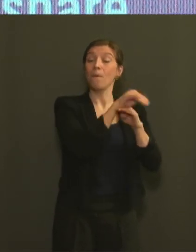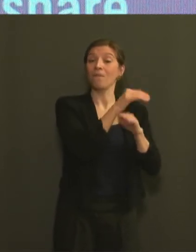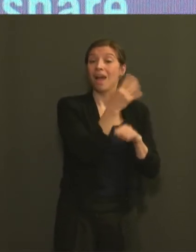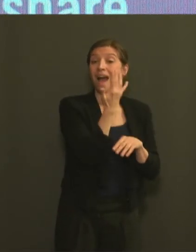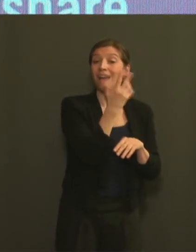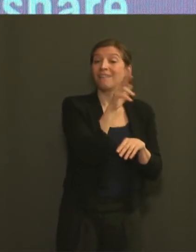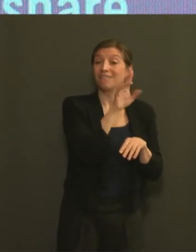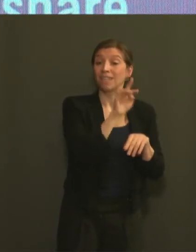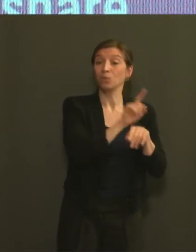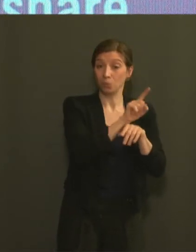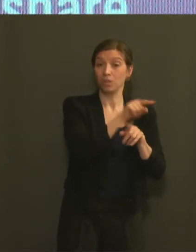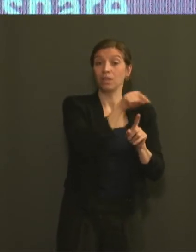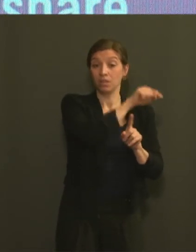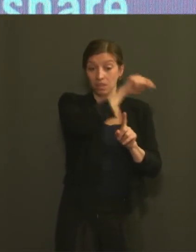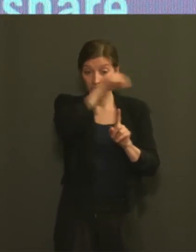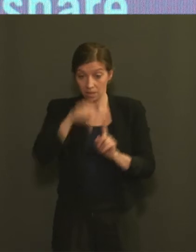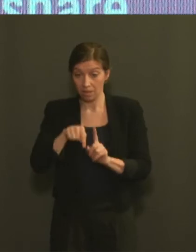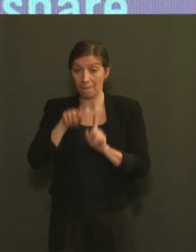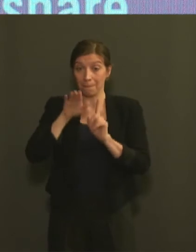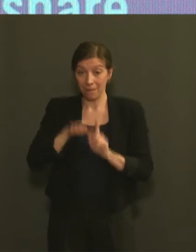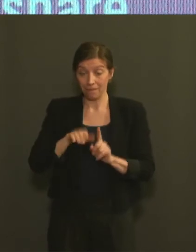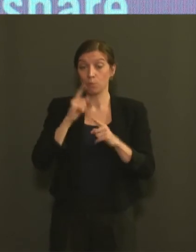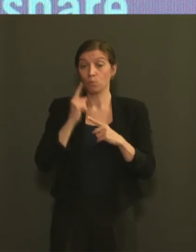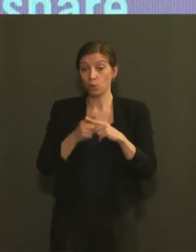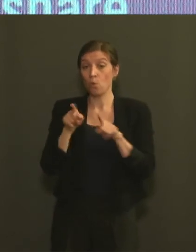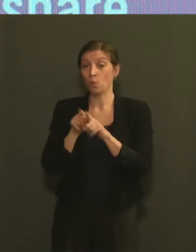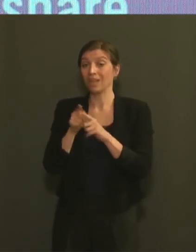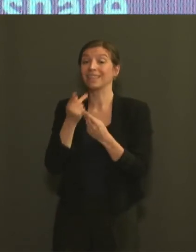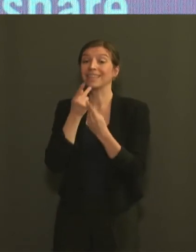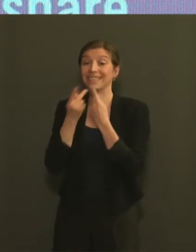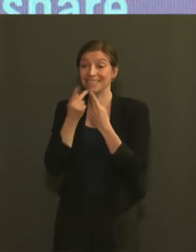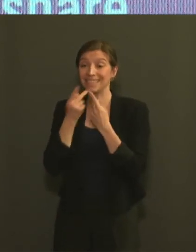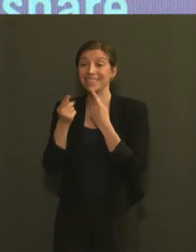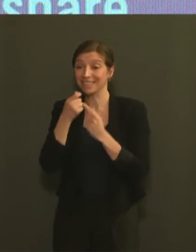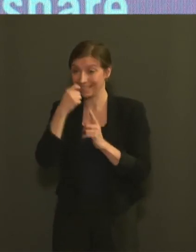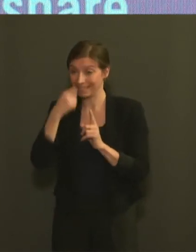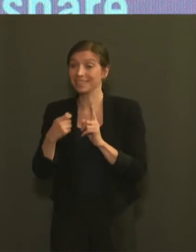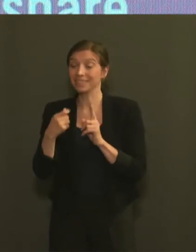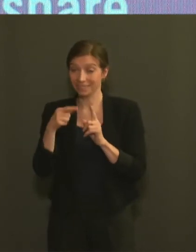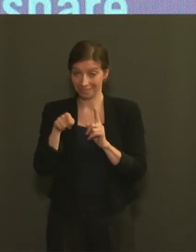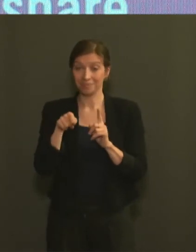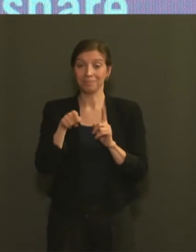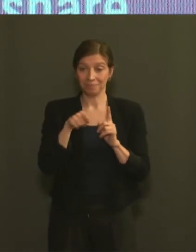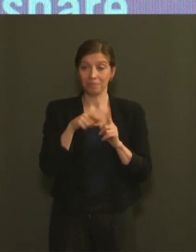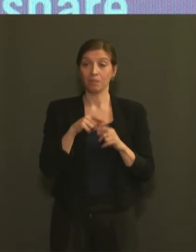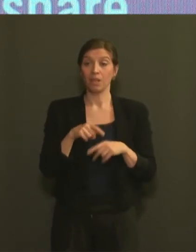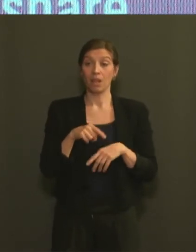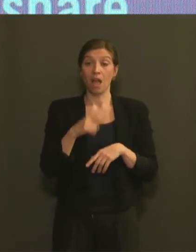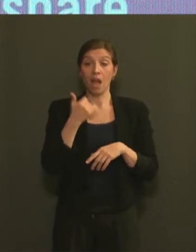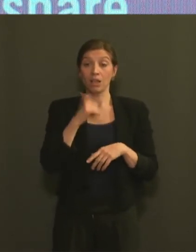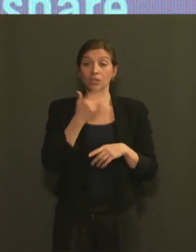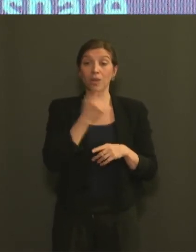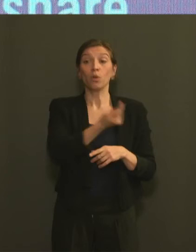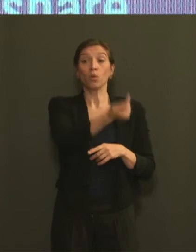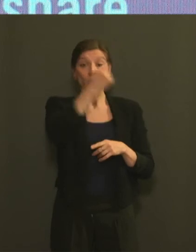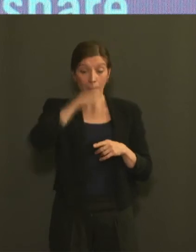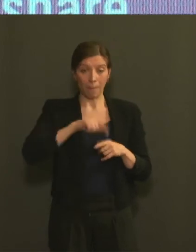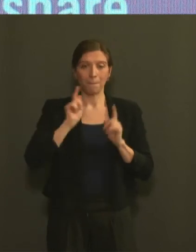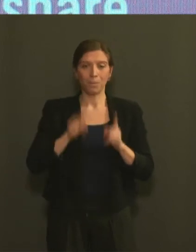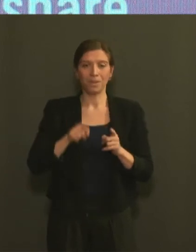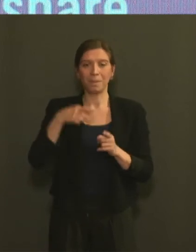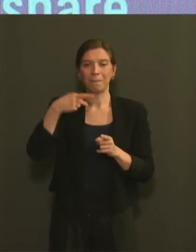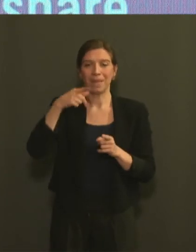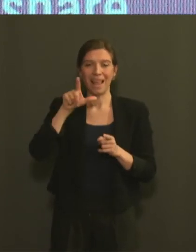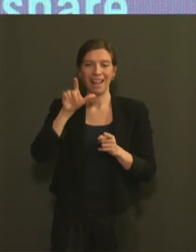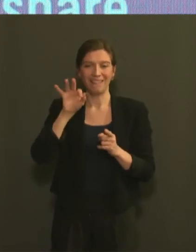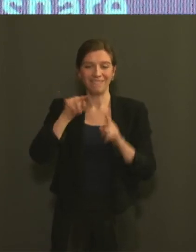nitrites et nitrates passenger location fonds pf courtry faudrait 0 blake la baisse ce